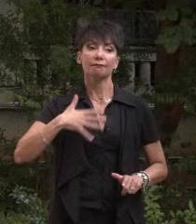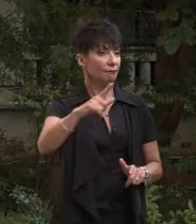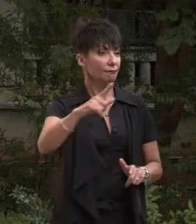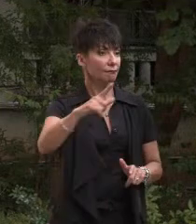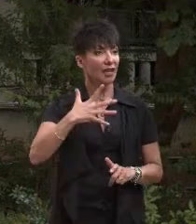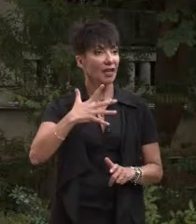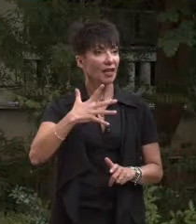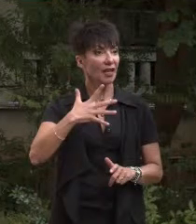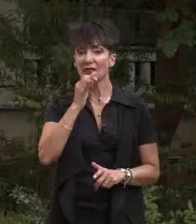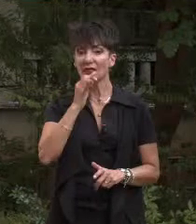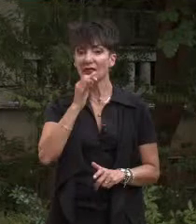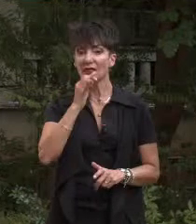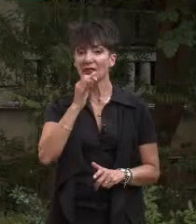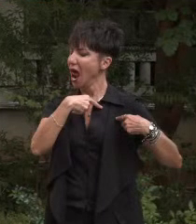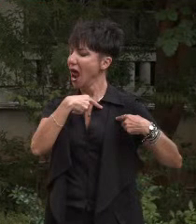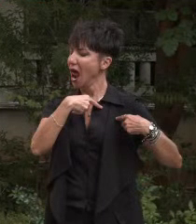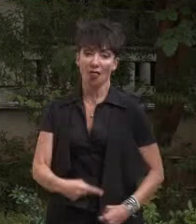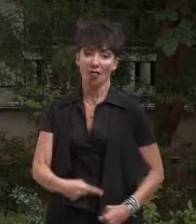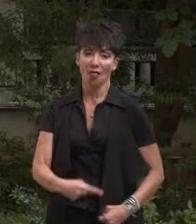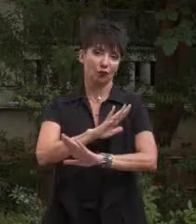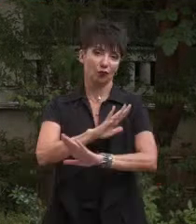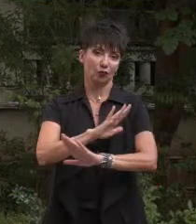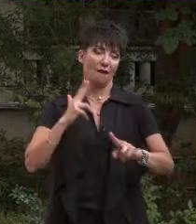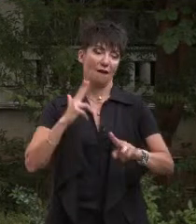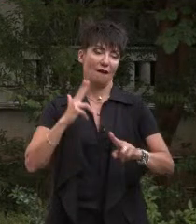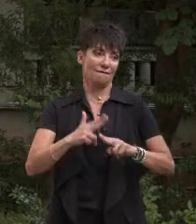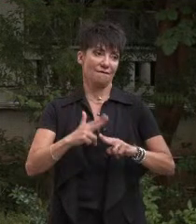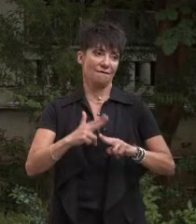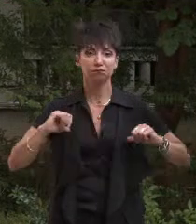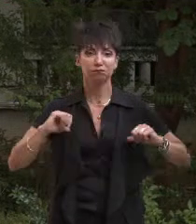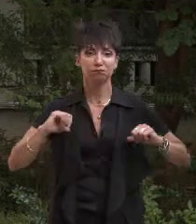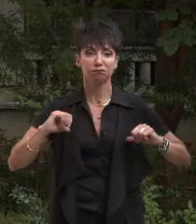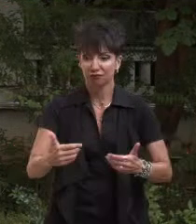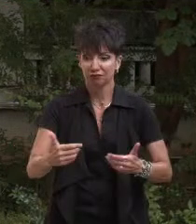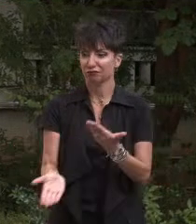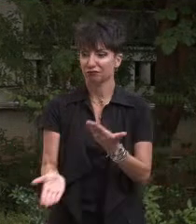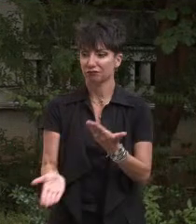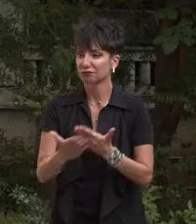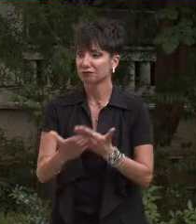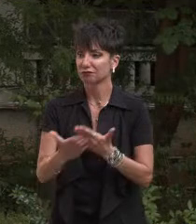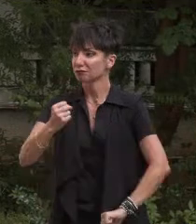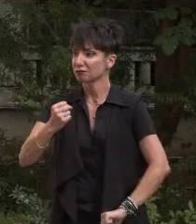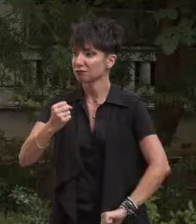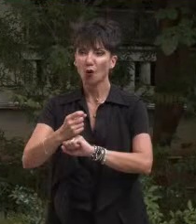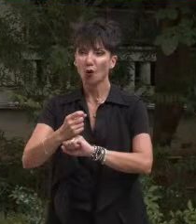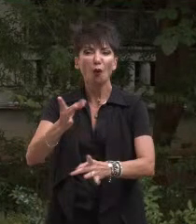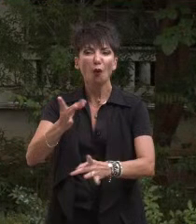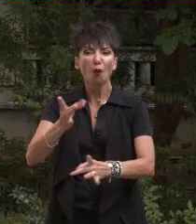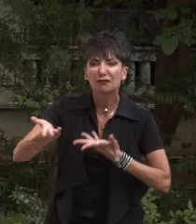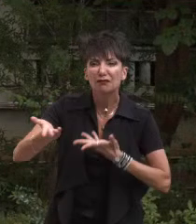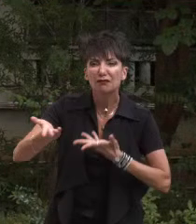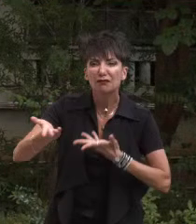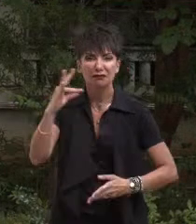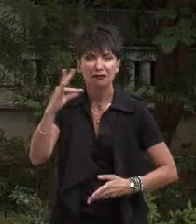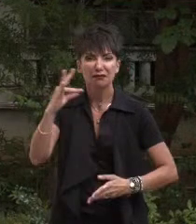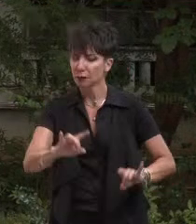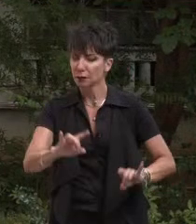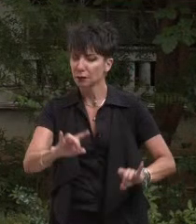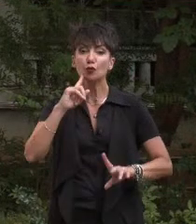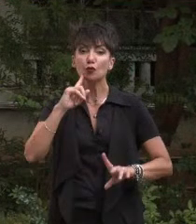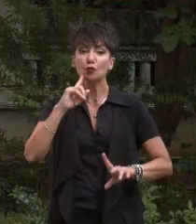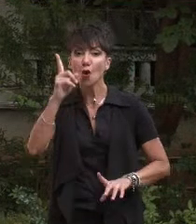Την αρχή της εθελοντικής υπηρεσίας, του εθελοντισμού, της προθυμίας να βοηθήσουμε και να υποστηρίξουμε χωρίς ανταλλάγματα όσους το έχουν πραγματικά